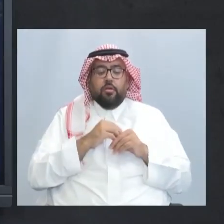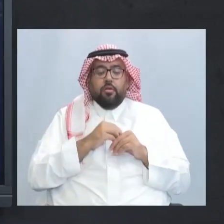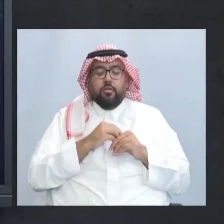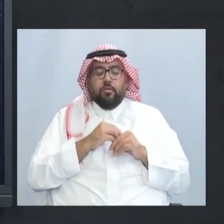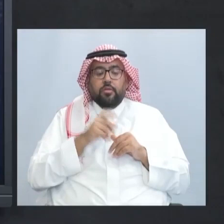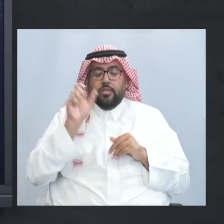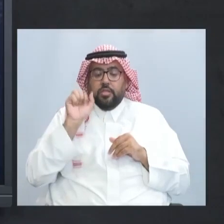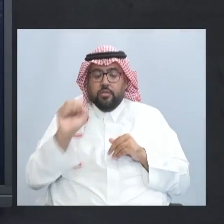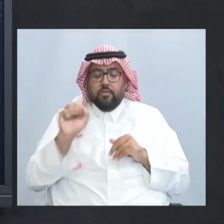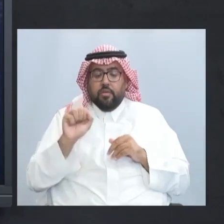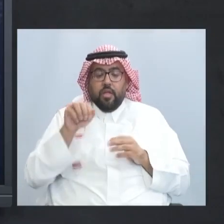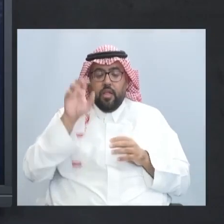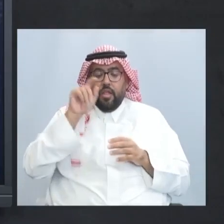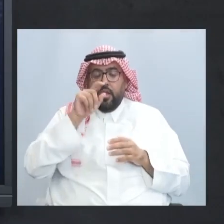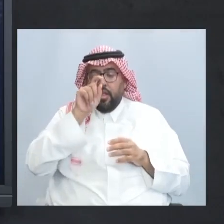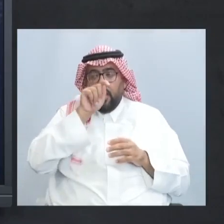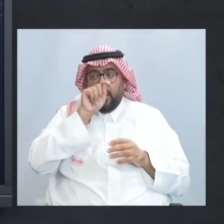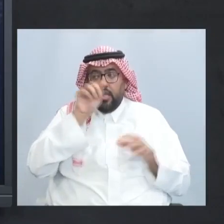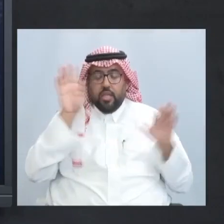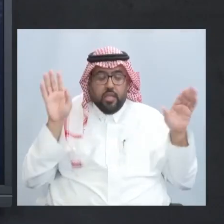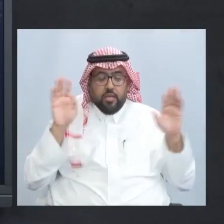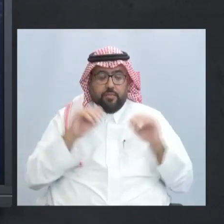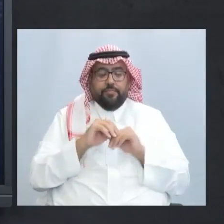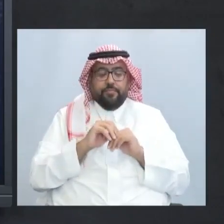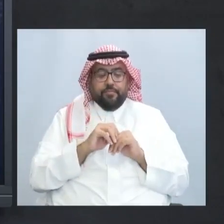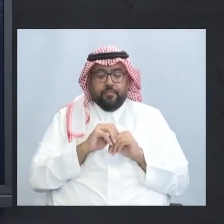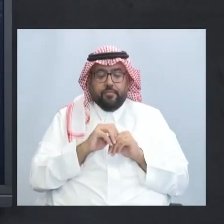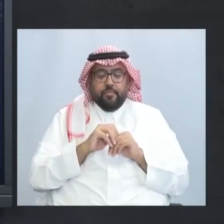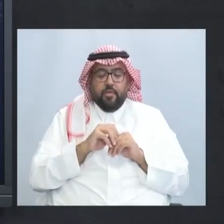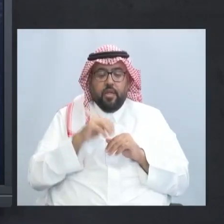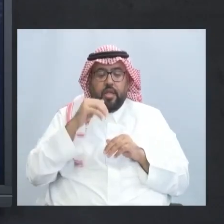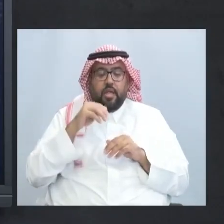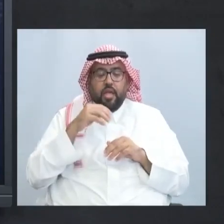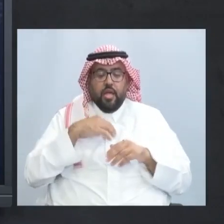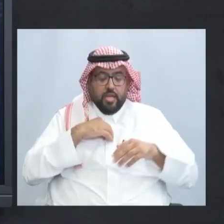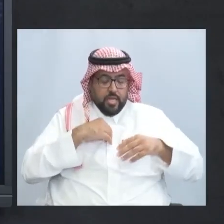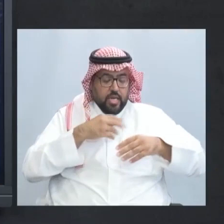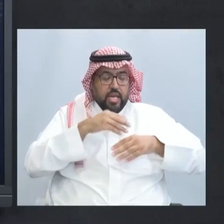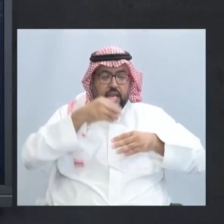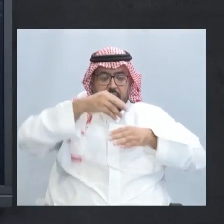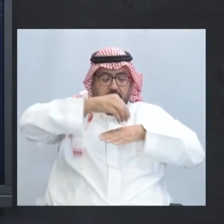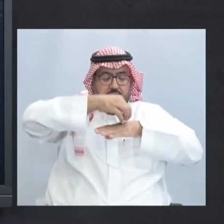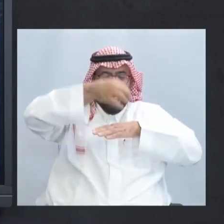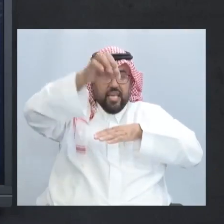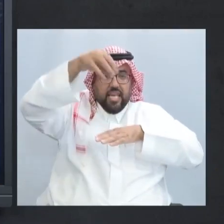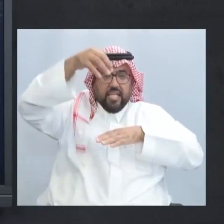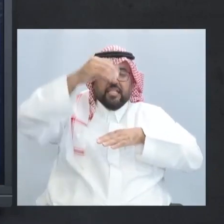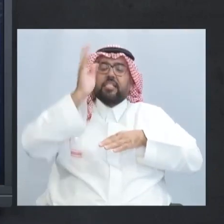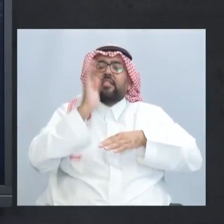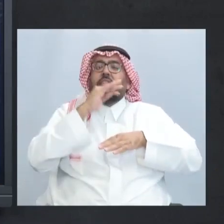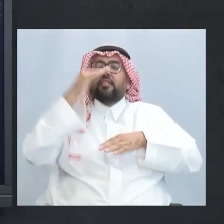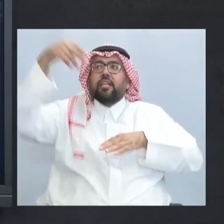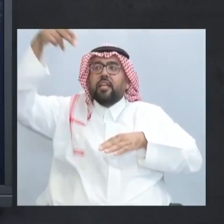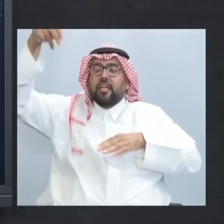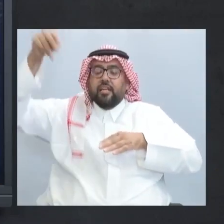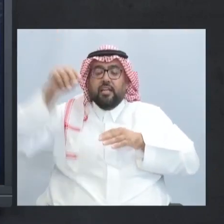ان الصفه المميزه للطيور في مخطط العلاقات التصنيفيه وجود الريش وجود الريش هو الصفه التي تميز